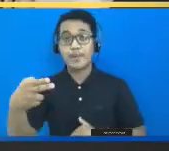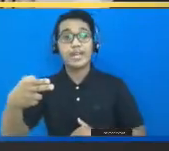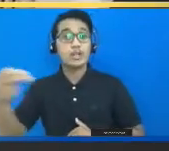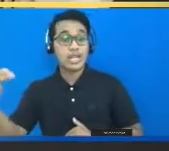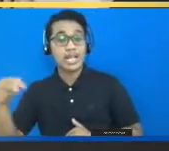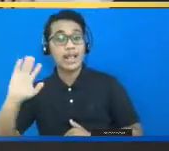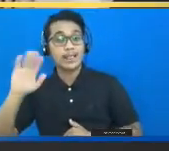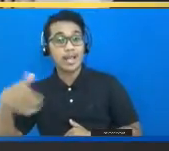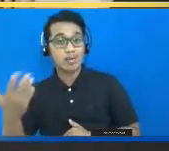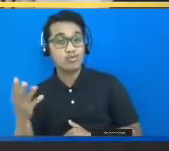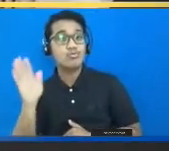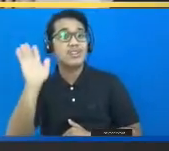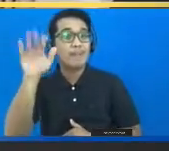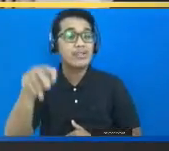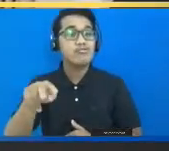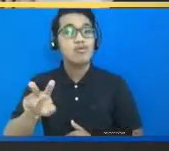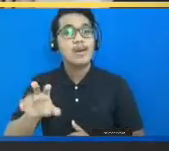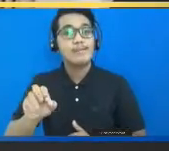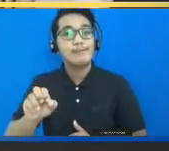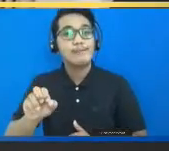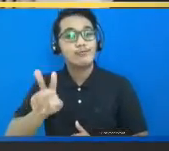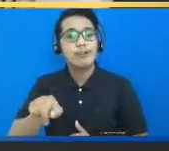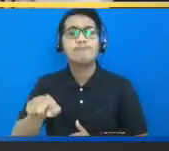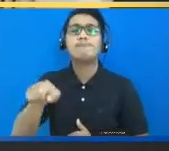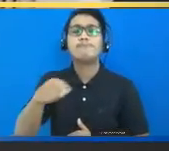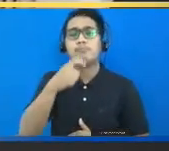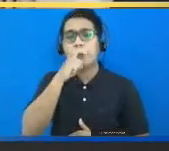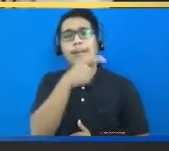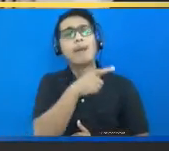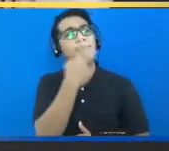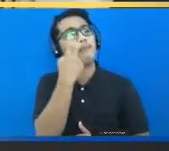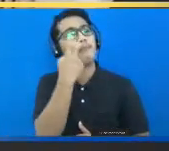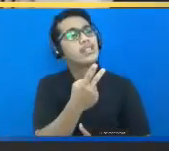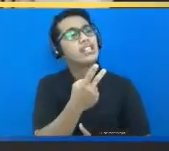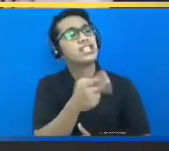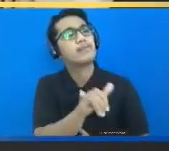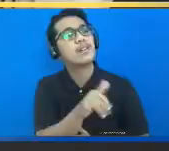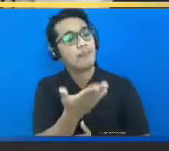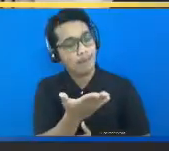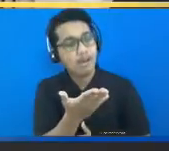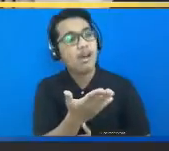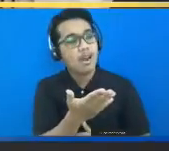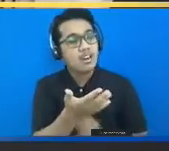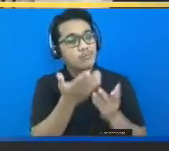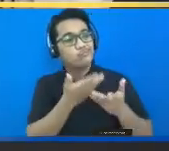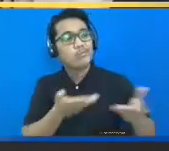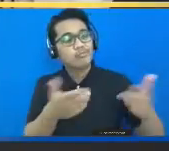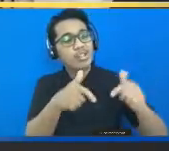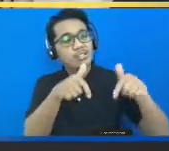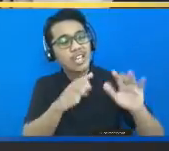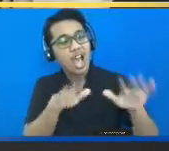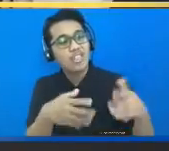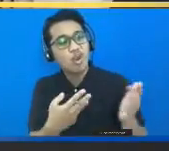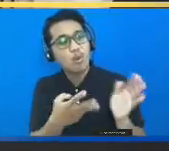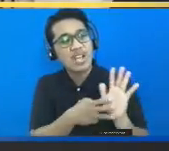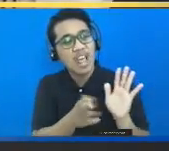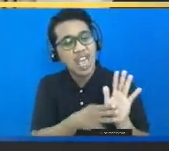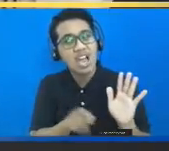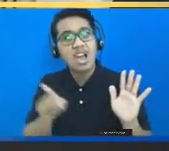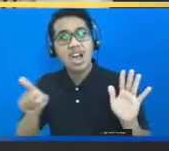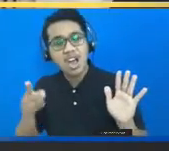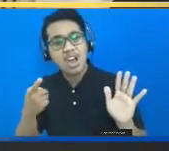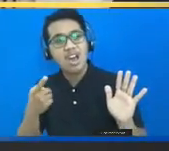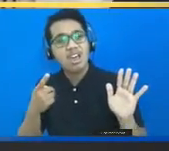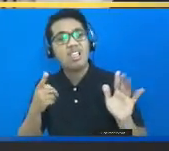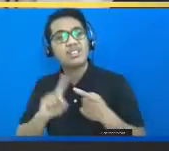2022 Bapak melihatnya Seperti apa mungkin enggak ngelihat dari keadaan saat ini dan juga masalah tadi yang dihadapi